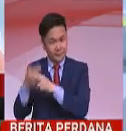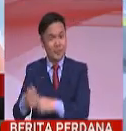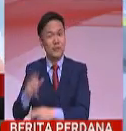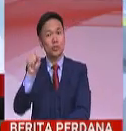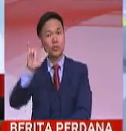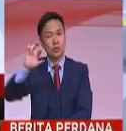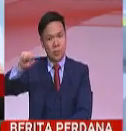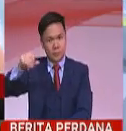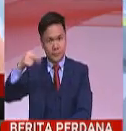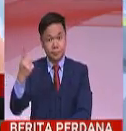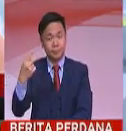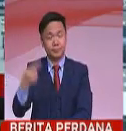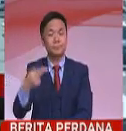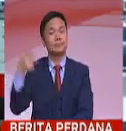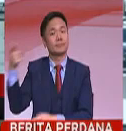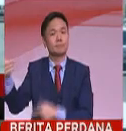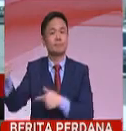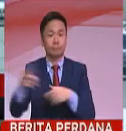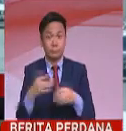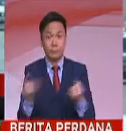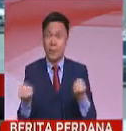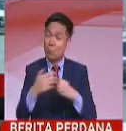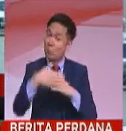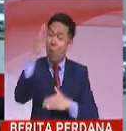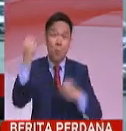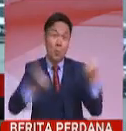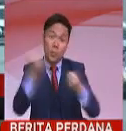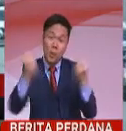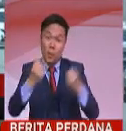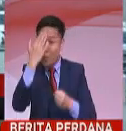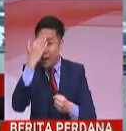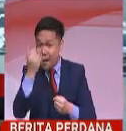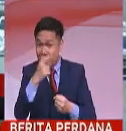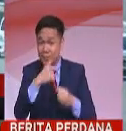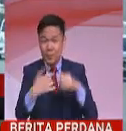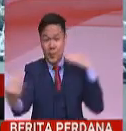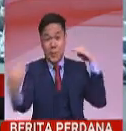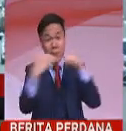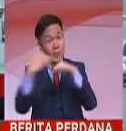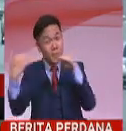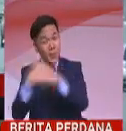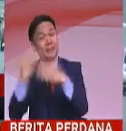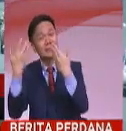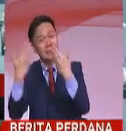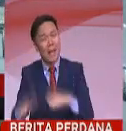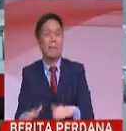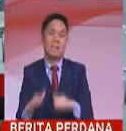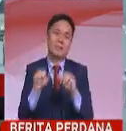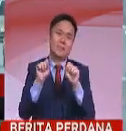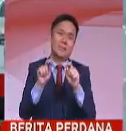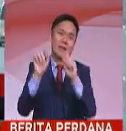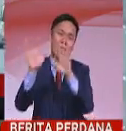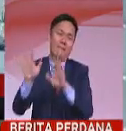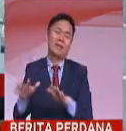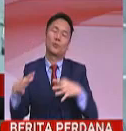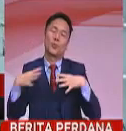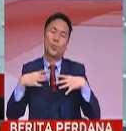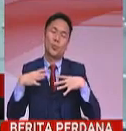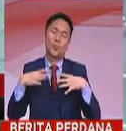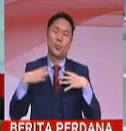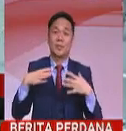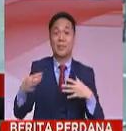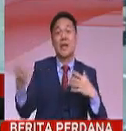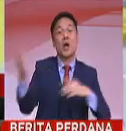Aidid berkata, pertambahan tersebut berikutan orang ramai mula kembali ke ibu kota selepas cuti hujung minggu yang panjang sempena